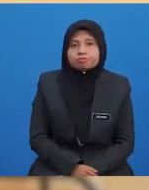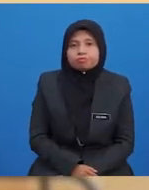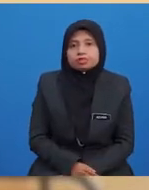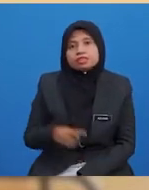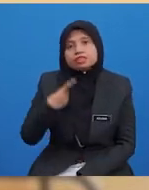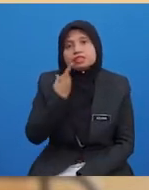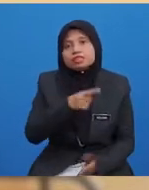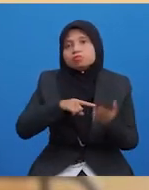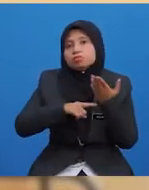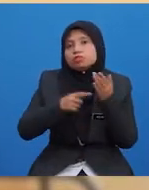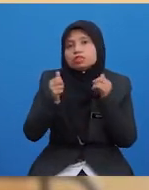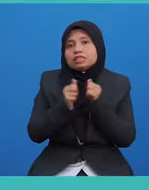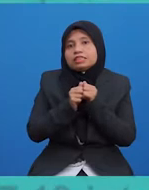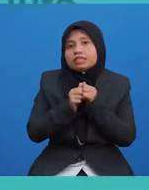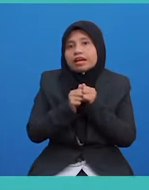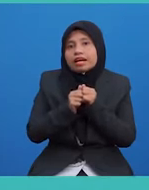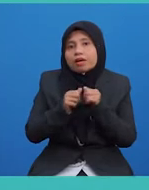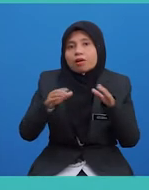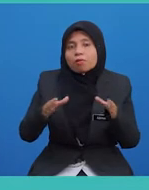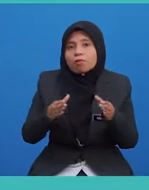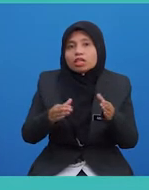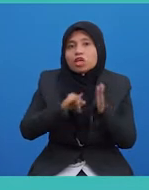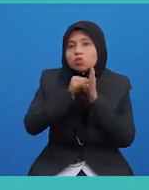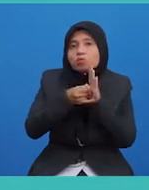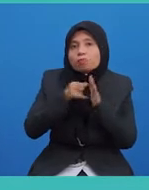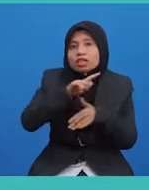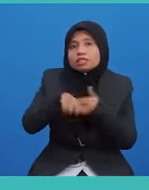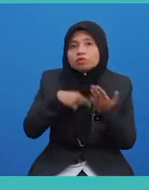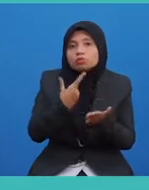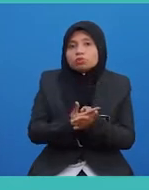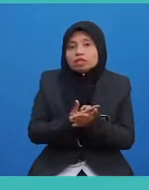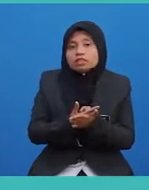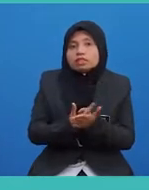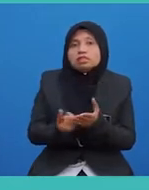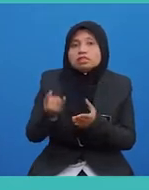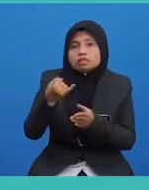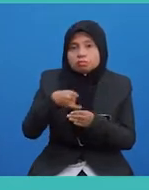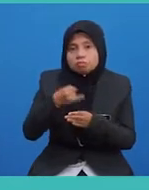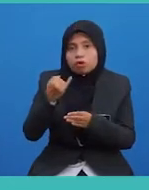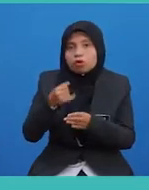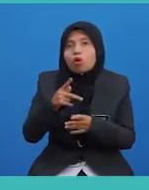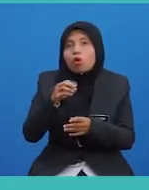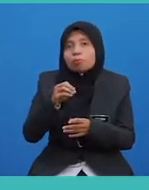Kita mulakan dengan menyemak penulisan analisis perubahan jumlah keseluruhan.